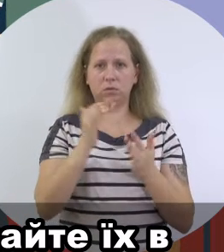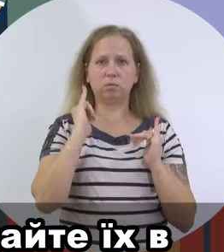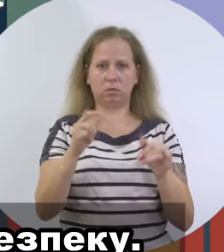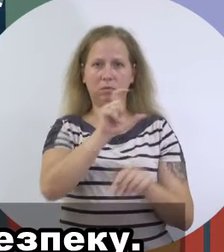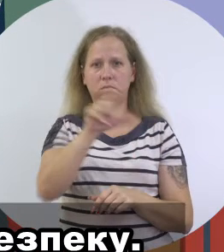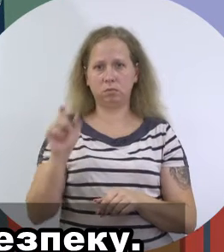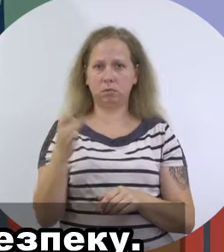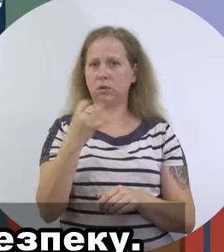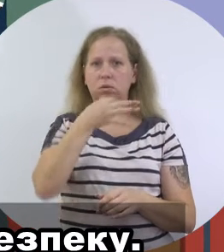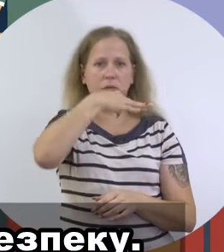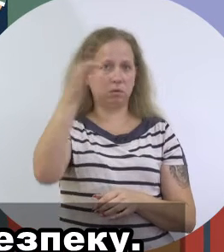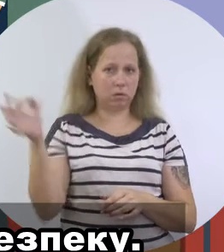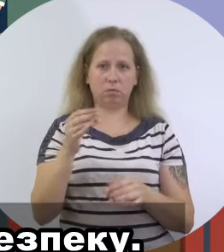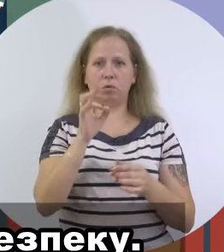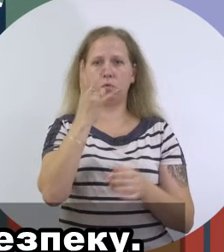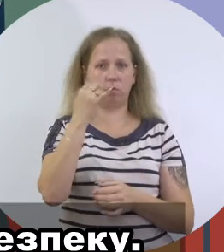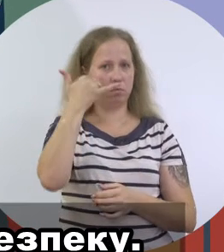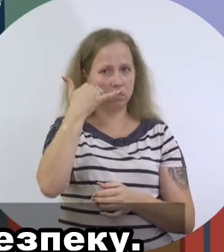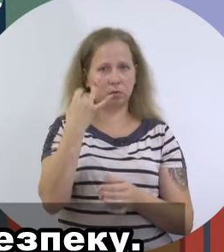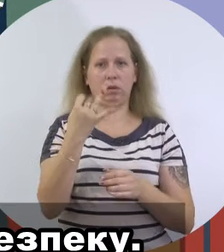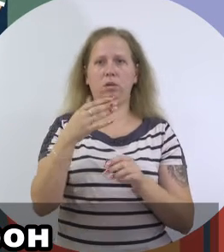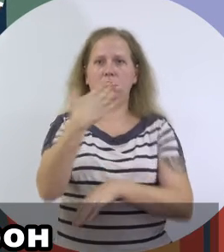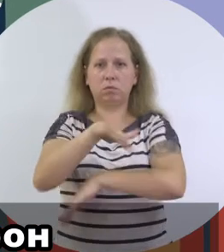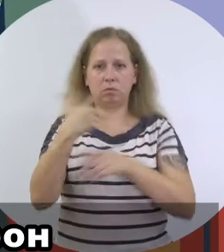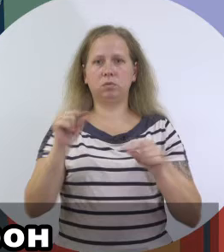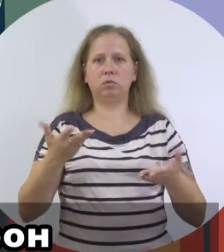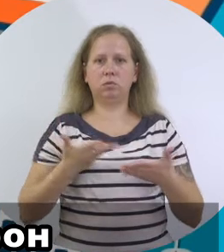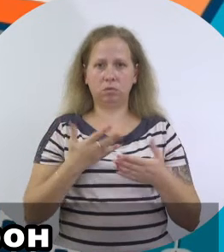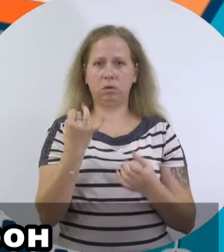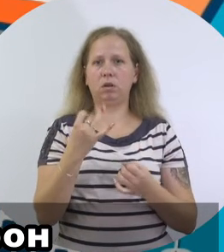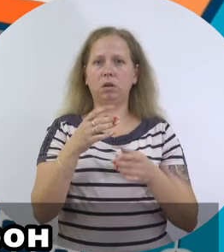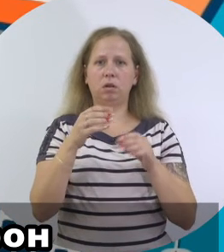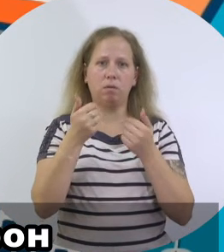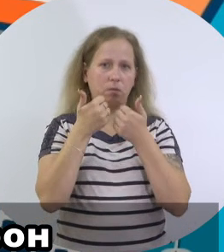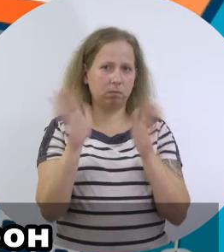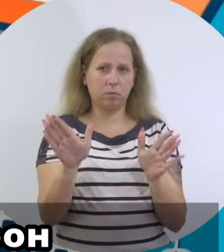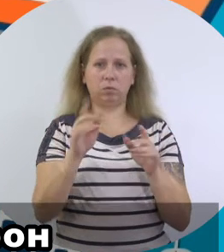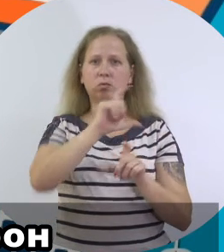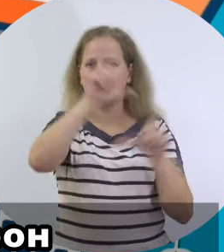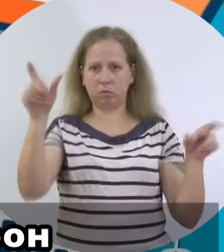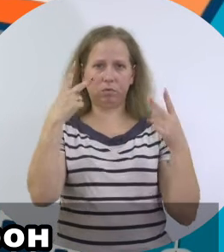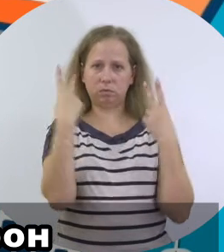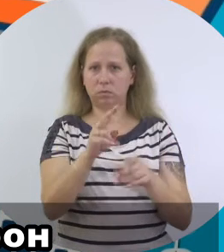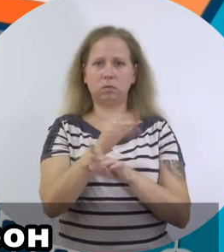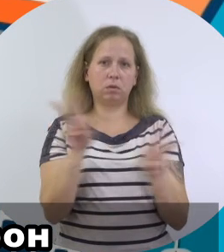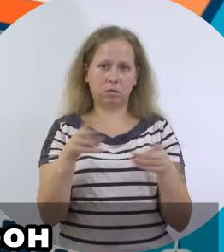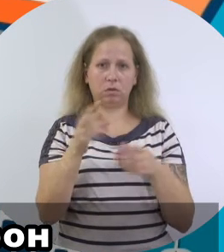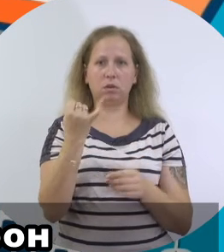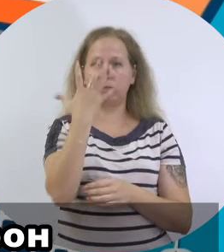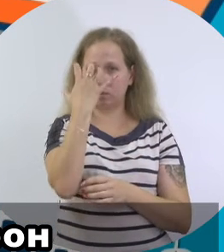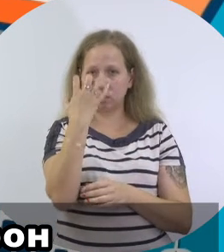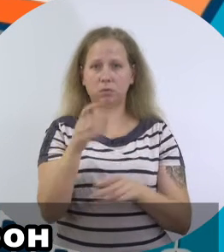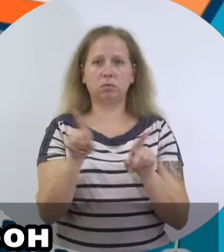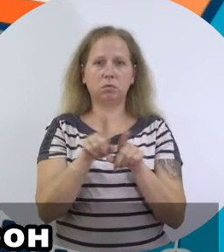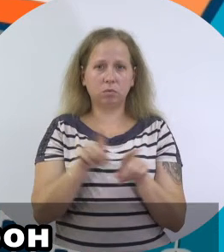квартиры кроме того в интернете есть и злоумышленники не сообщайте свой адрес и телефон незнакомым людям и никогда не